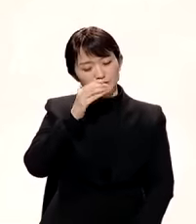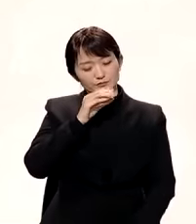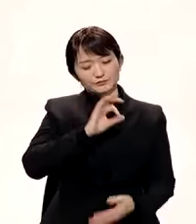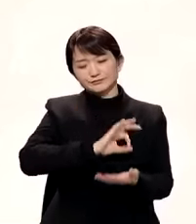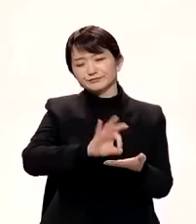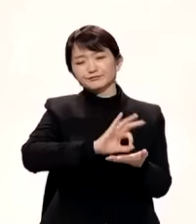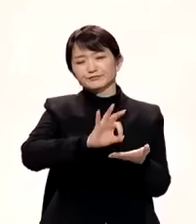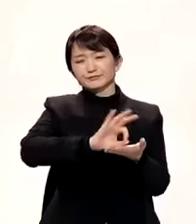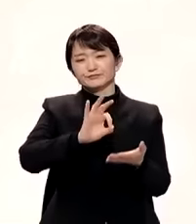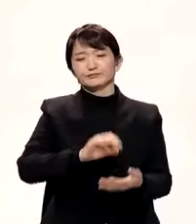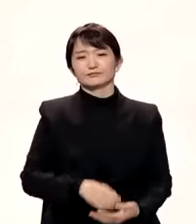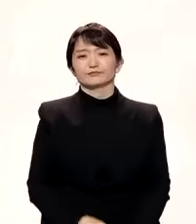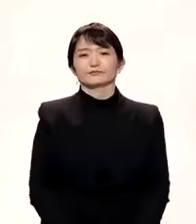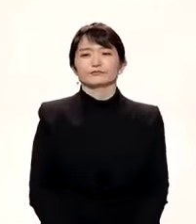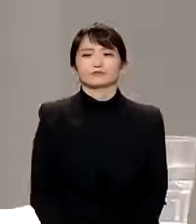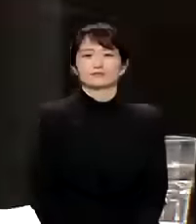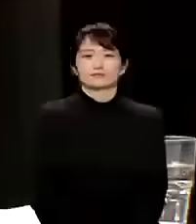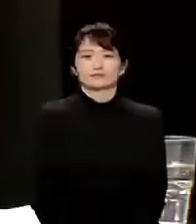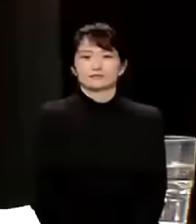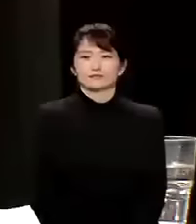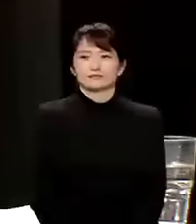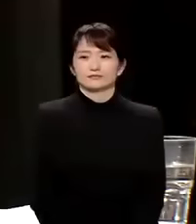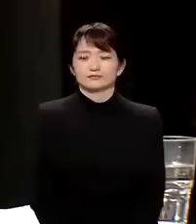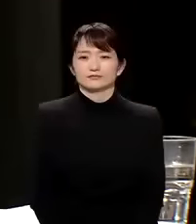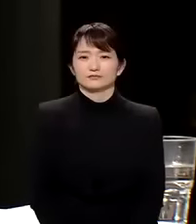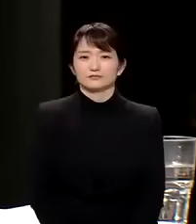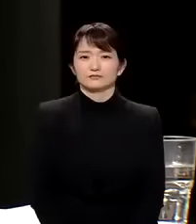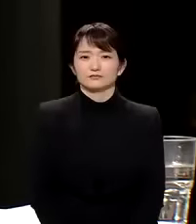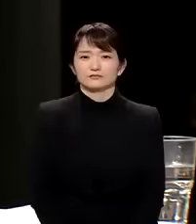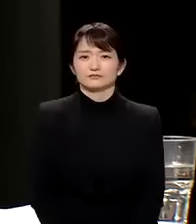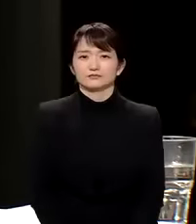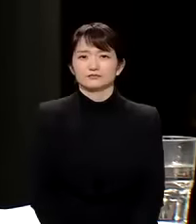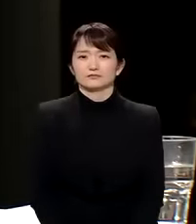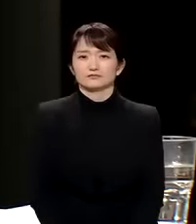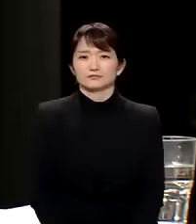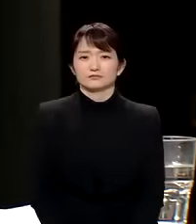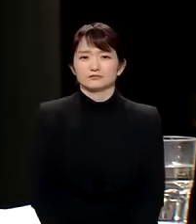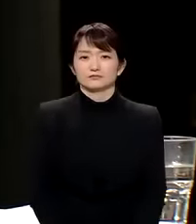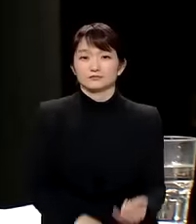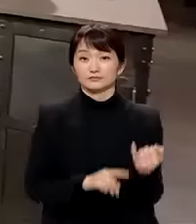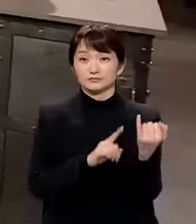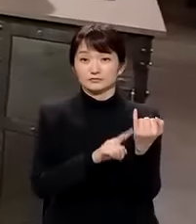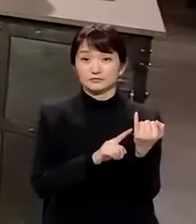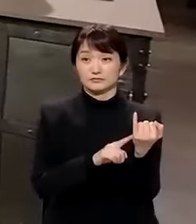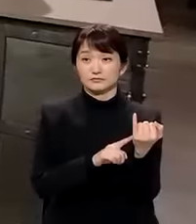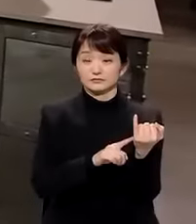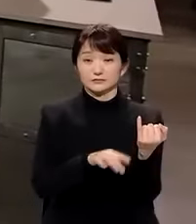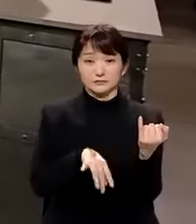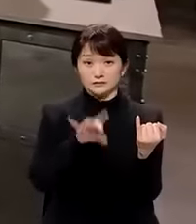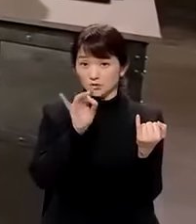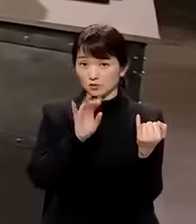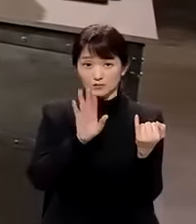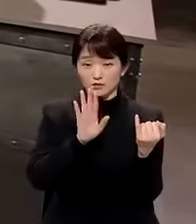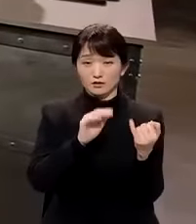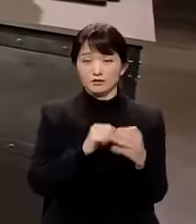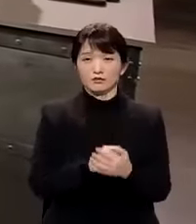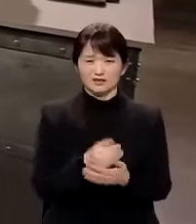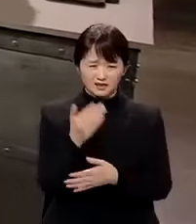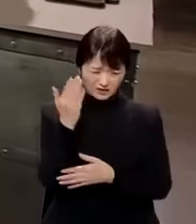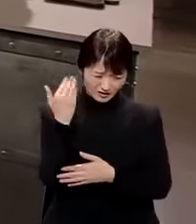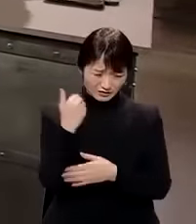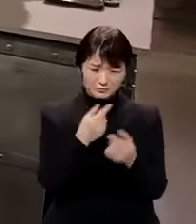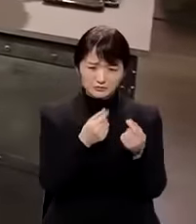겁니다 아 자 법의 판단은 어땠습니까 자 알고 보니까이 여성 처음이 아니었어요 동종